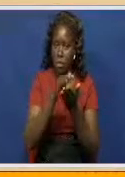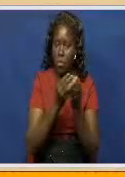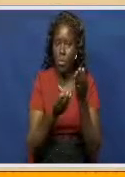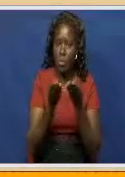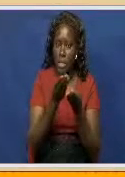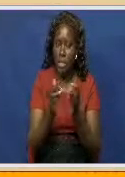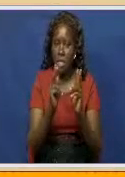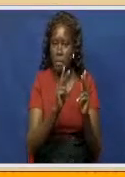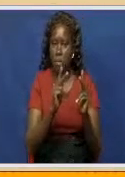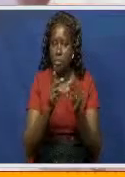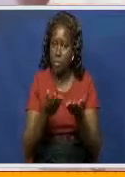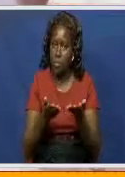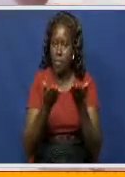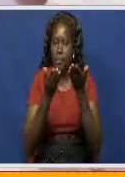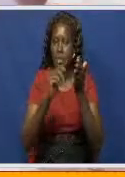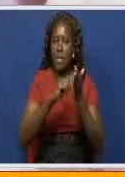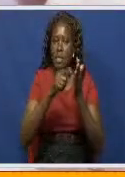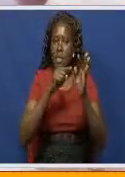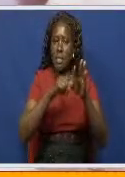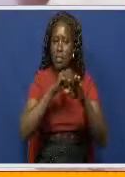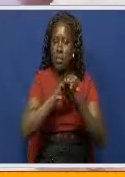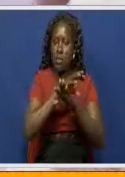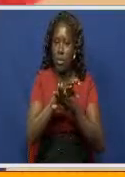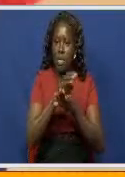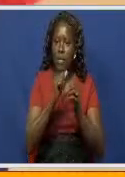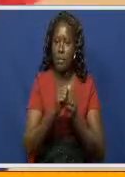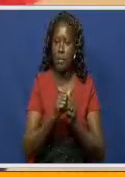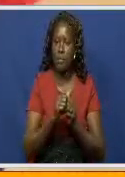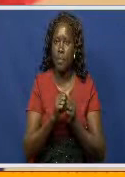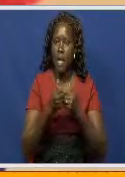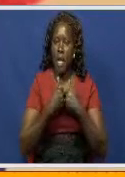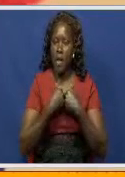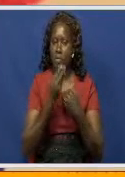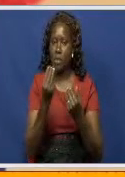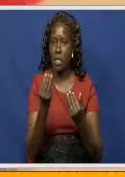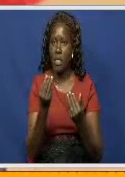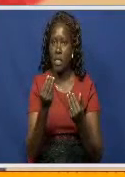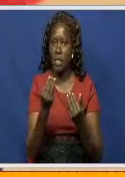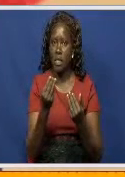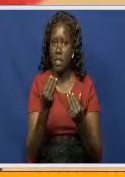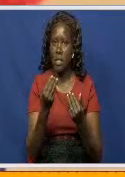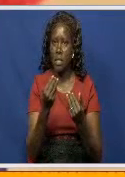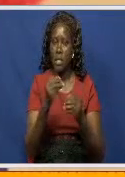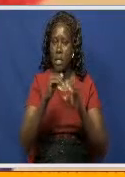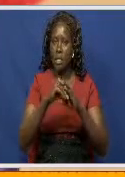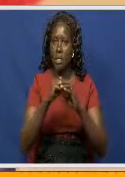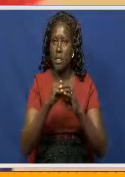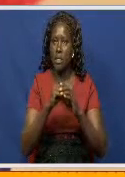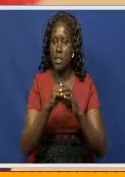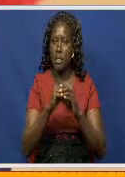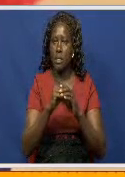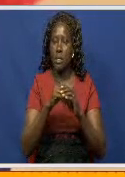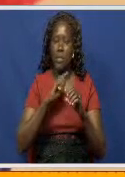ne bagukira na njira ya mpwe kagitaka kaka murimo jo COVID-19 we nambecha chiri department in trained